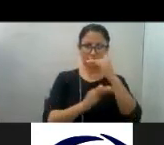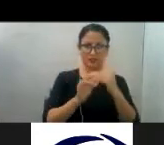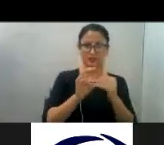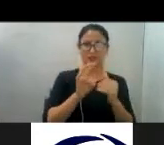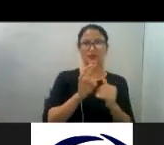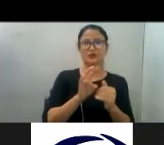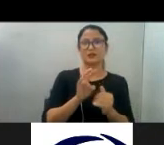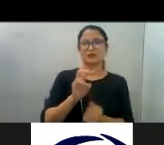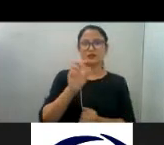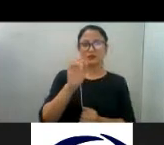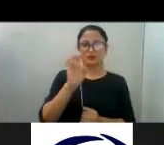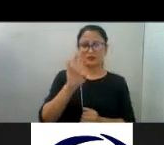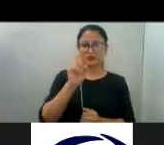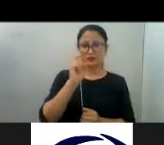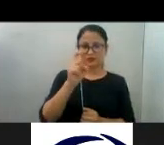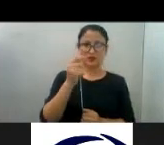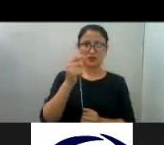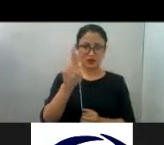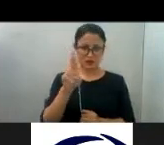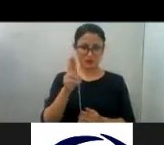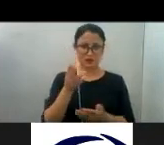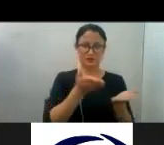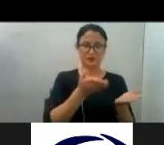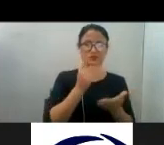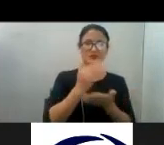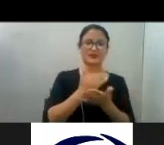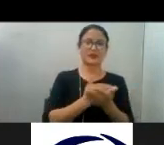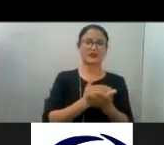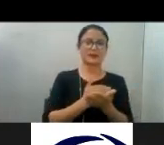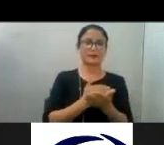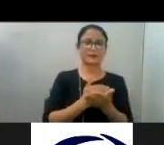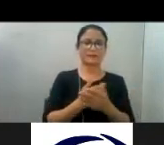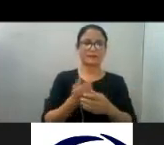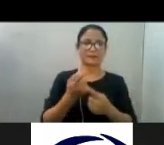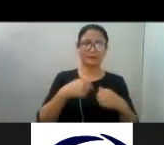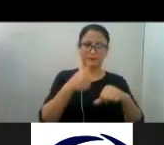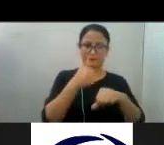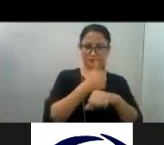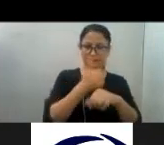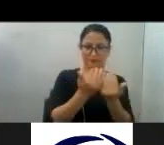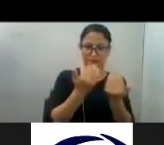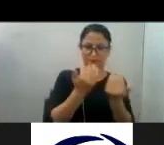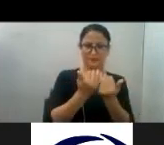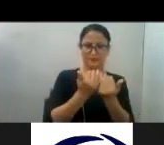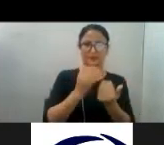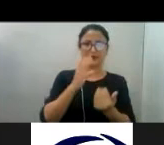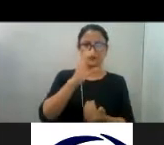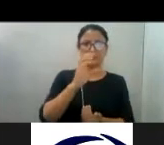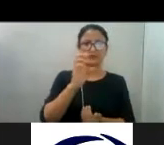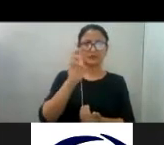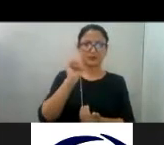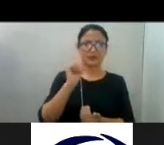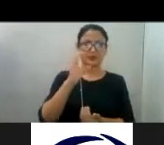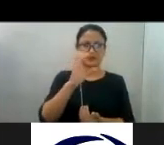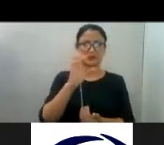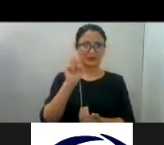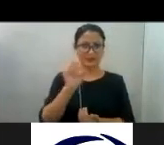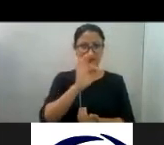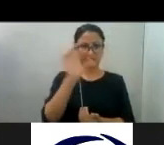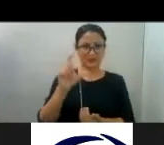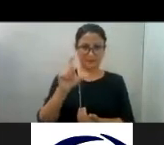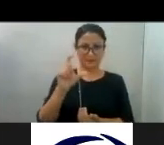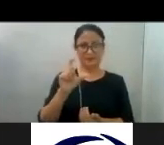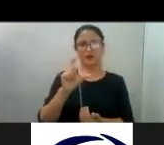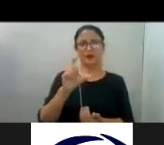शङ्कर मालाकरज्यू। आजको यस कार्यक्रमको अध्यक्षता गरिरहनुभएका सिएमसिएस नेपालका बोर्ड अफ